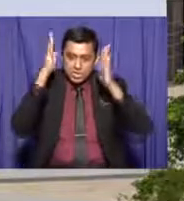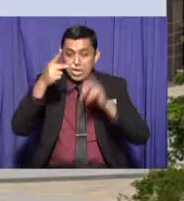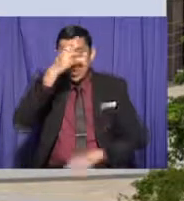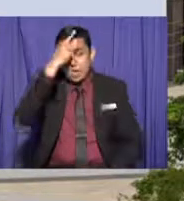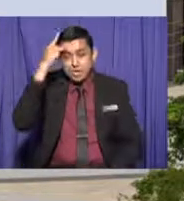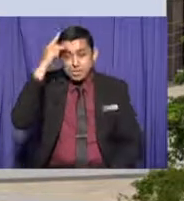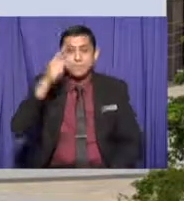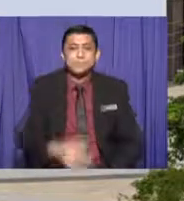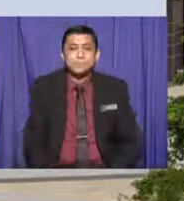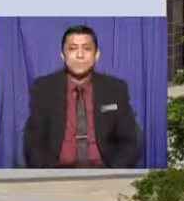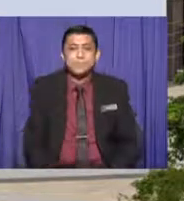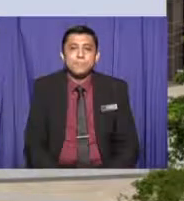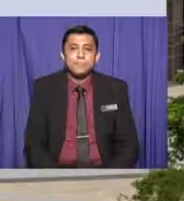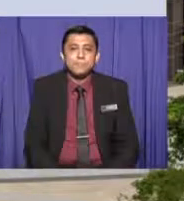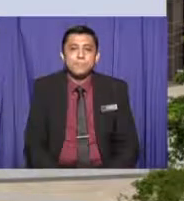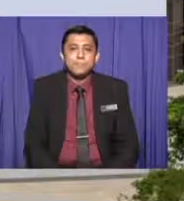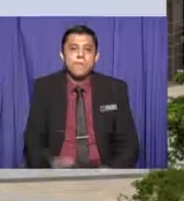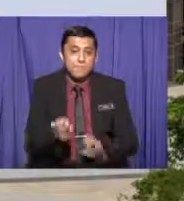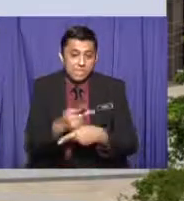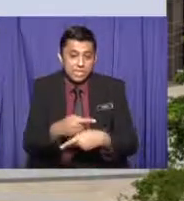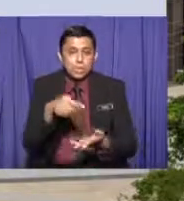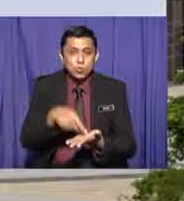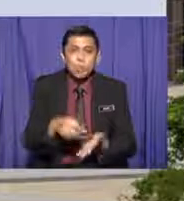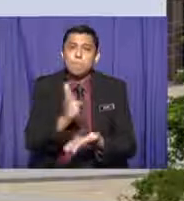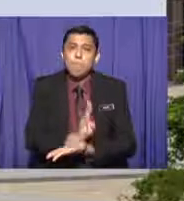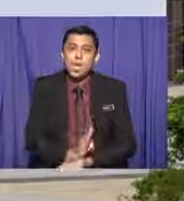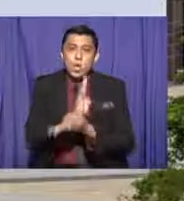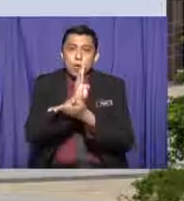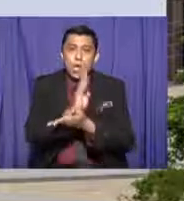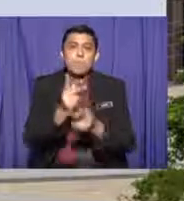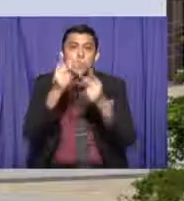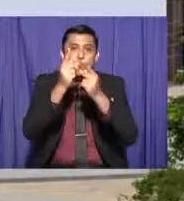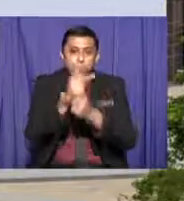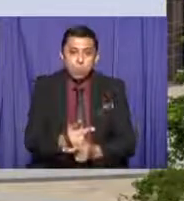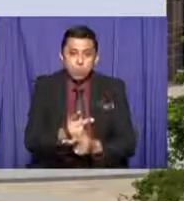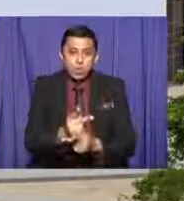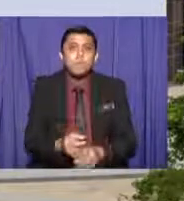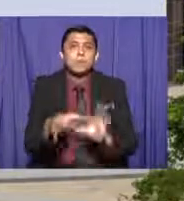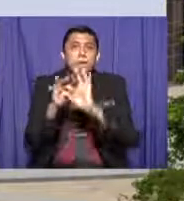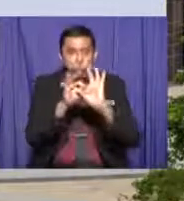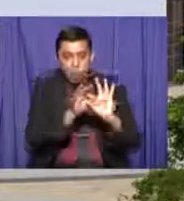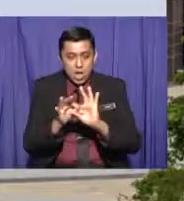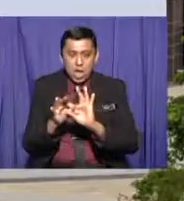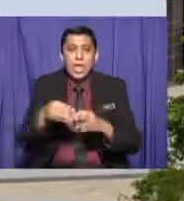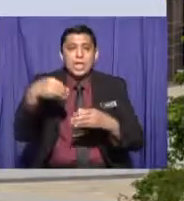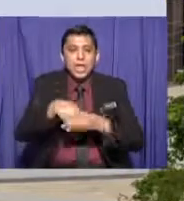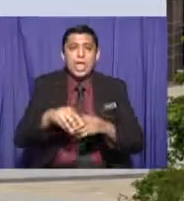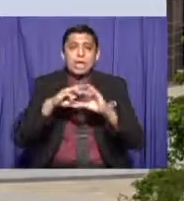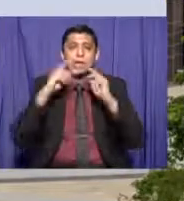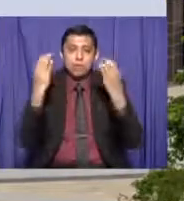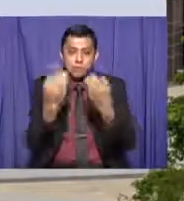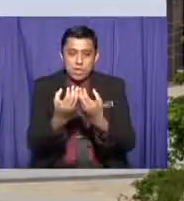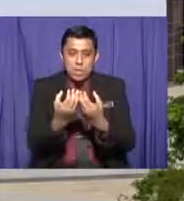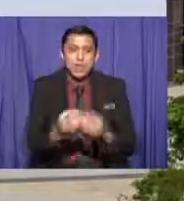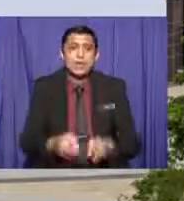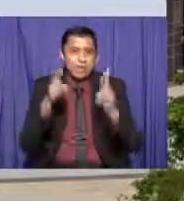kerana prinsip ini membantu mengukuhkan perpaduan dalam kalangan